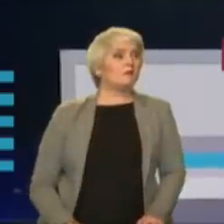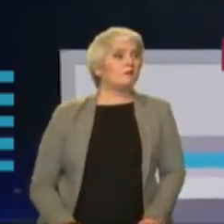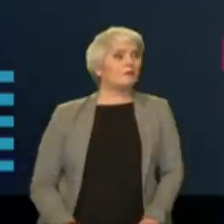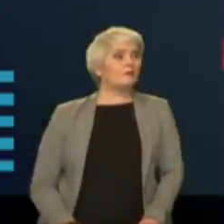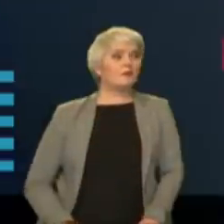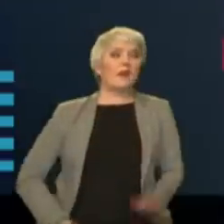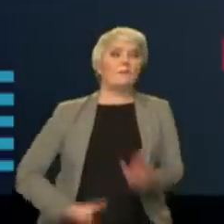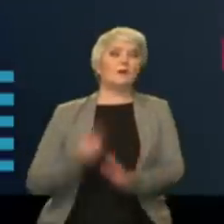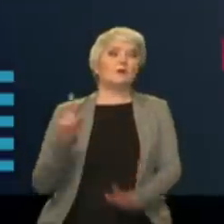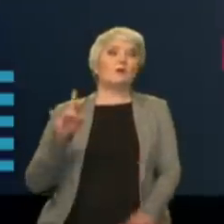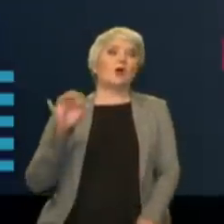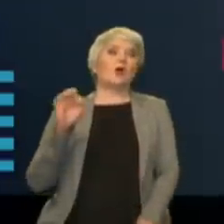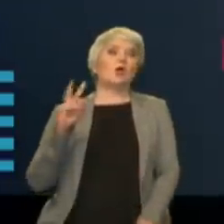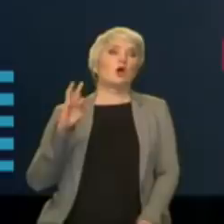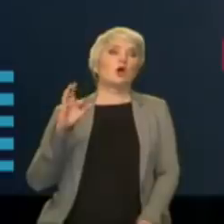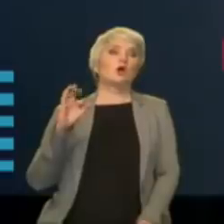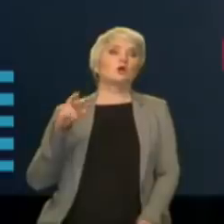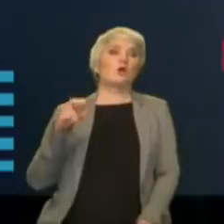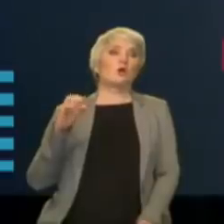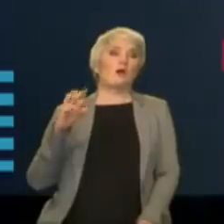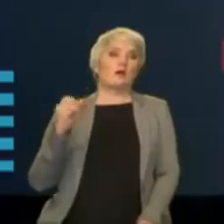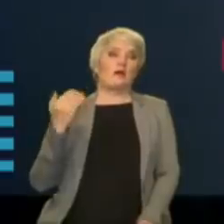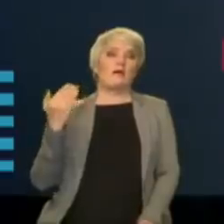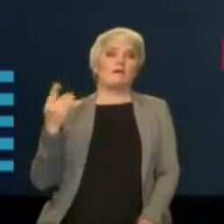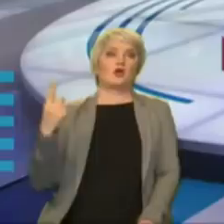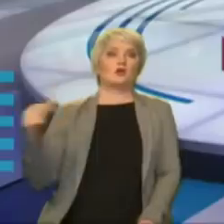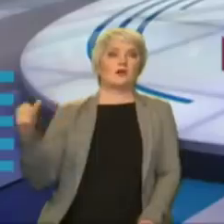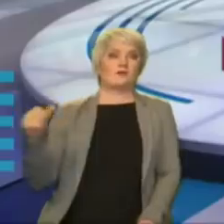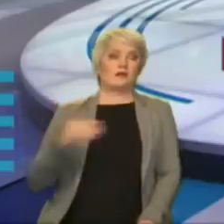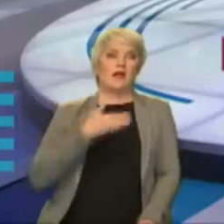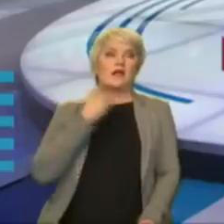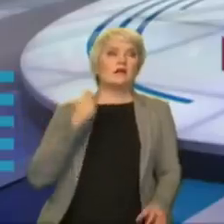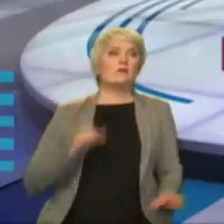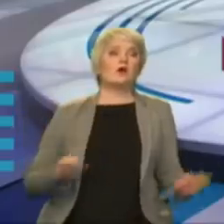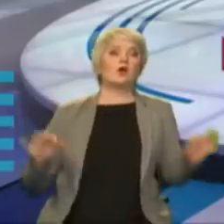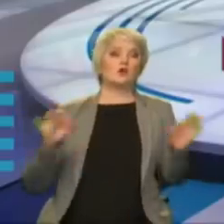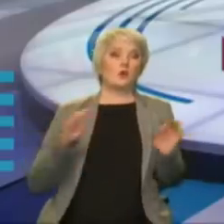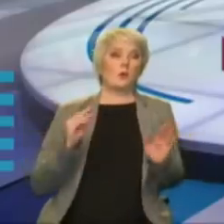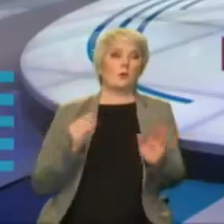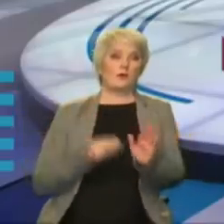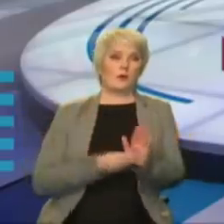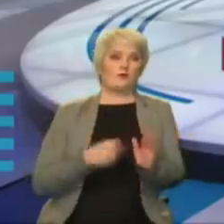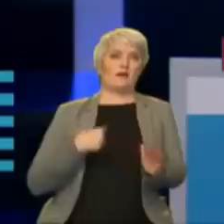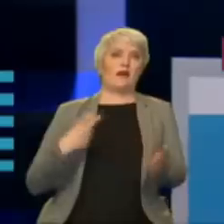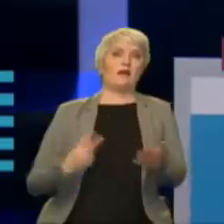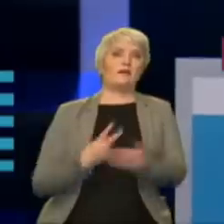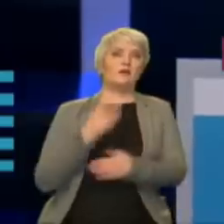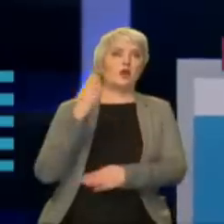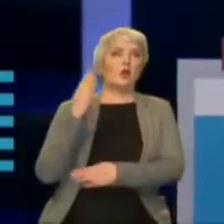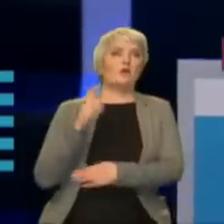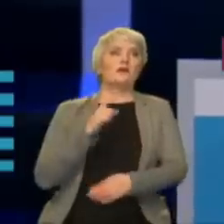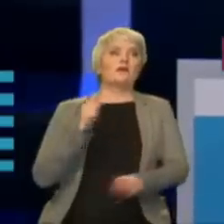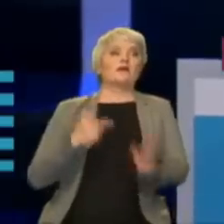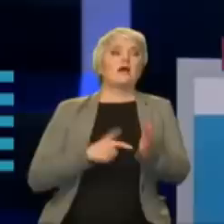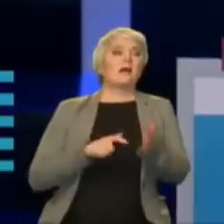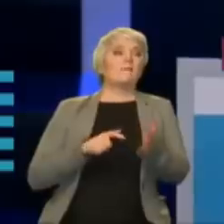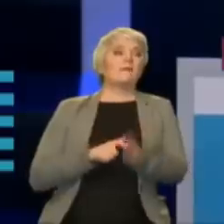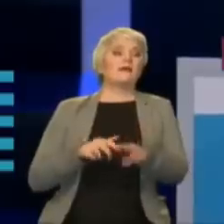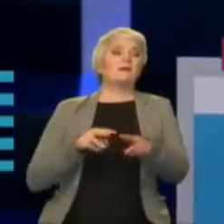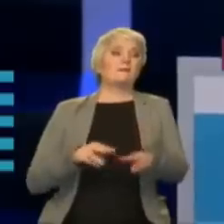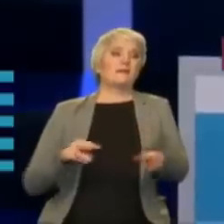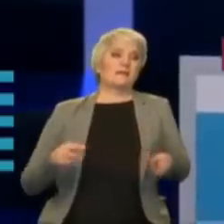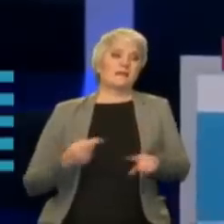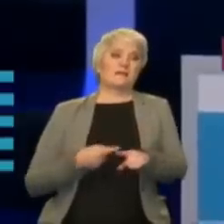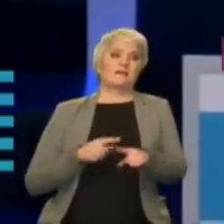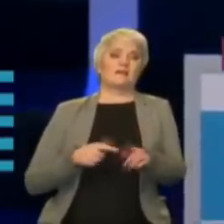почнемо з Роксолани, будь ласка. Ваша хвилина. Ви знаєте, тут нема чого приховувати. Я двічі голосувала за кабінет міністрів. Це